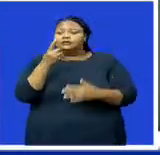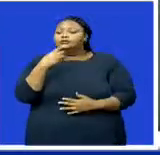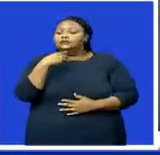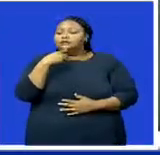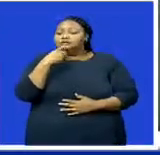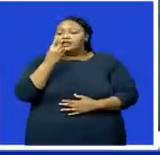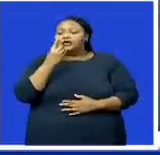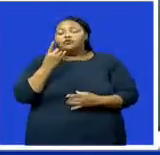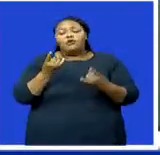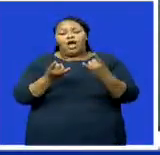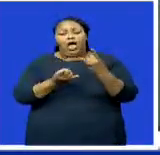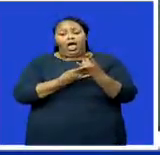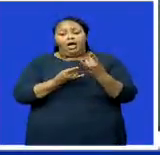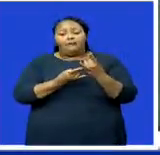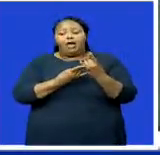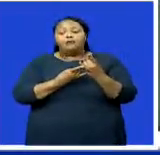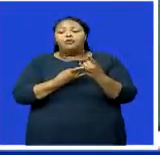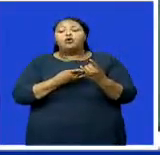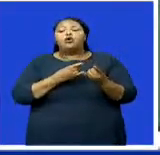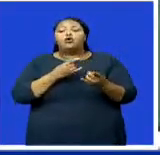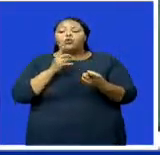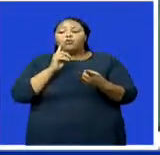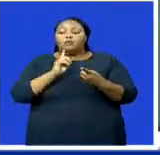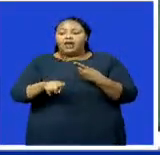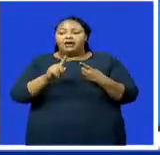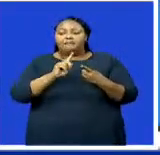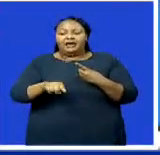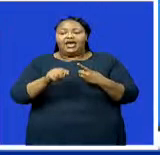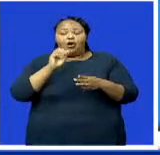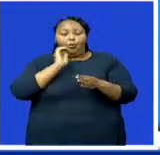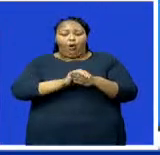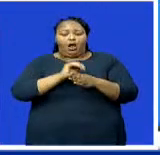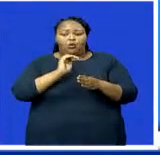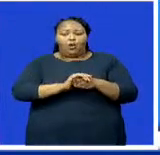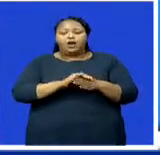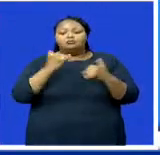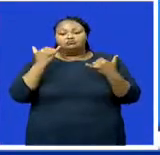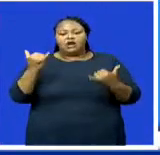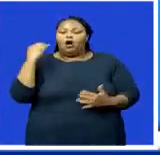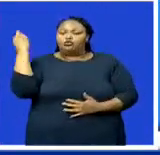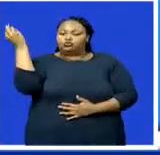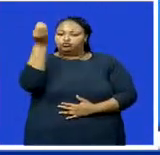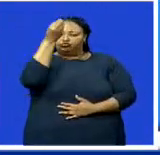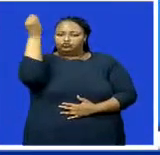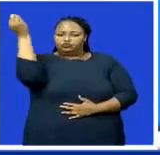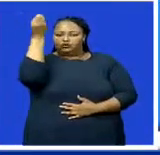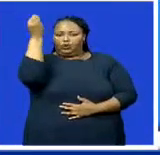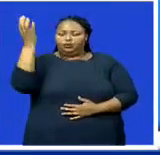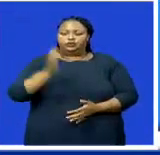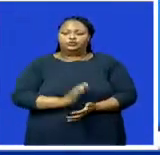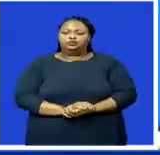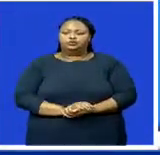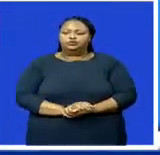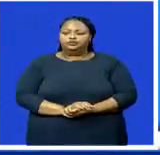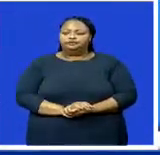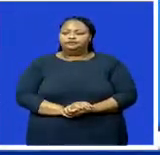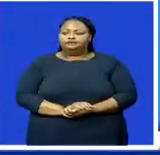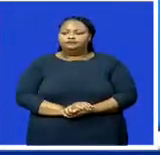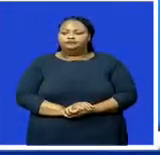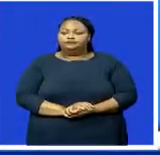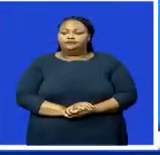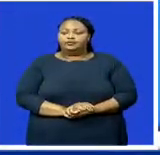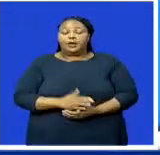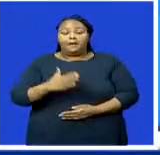usitwe kudlala ngekudikhandla ukuthi ahambe embili. So kimi nyalo sengivele ngathi